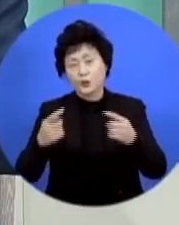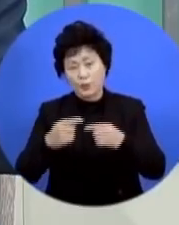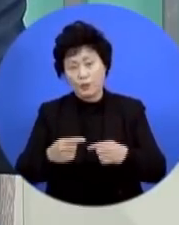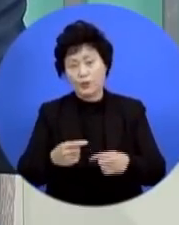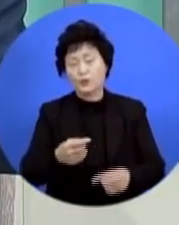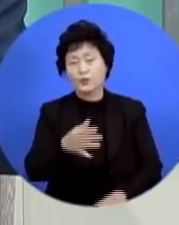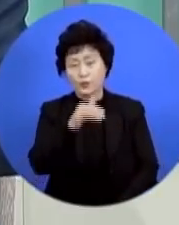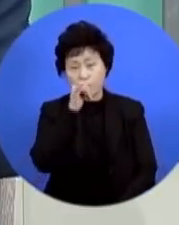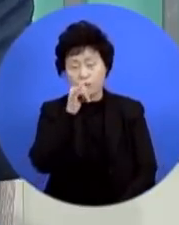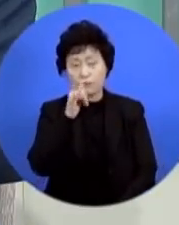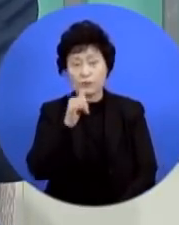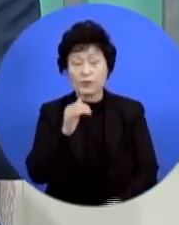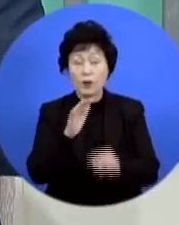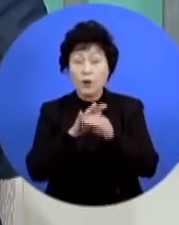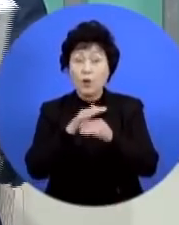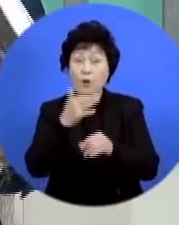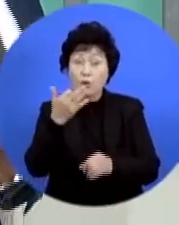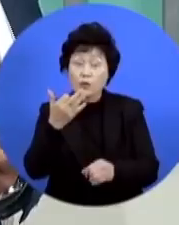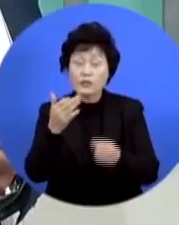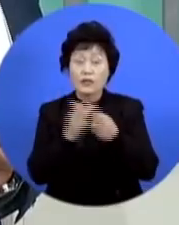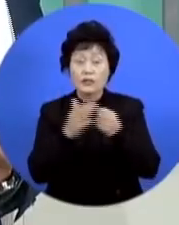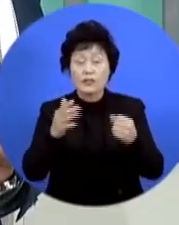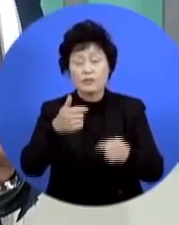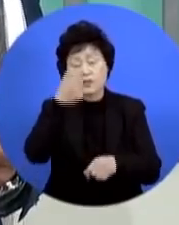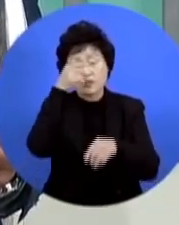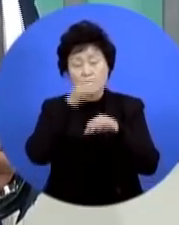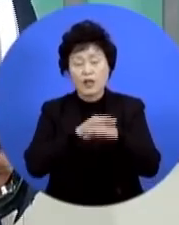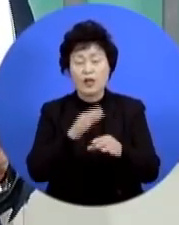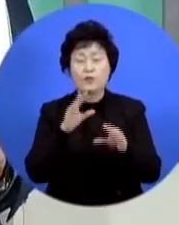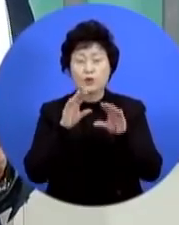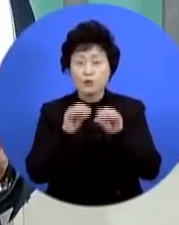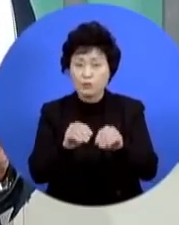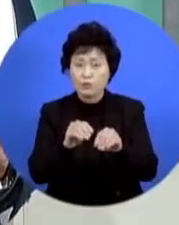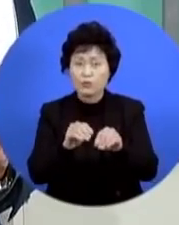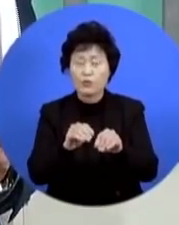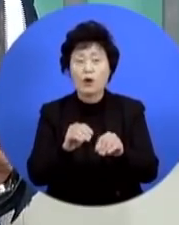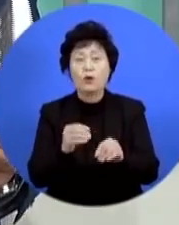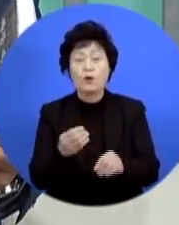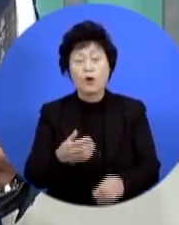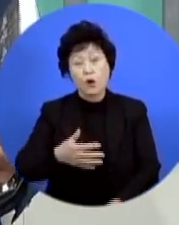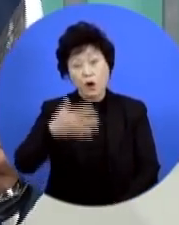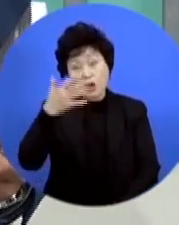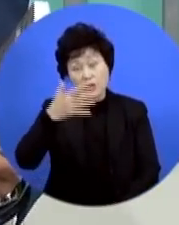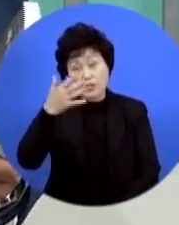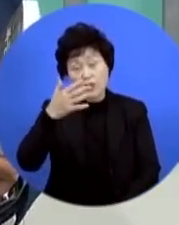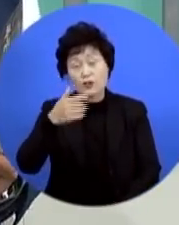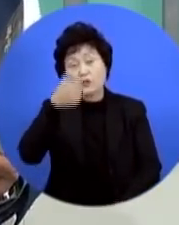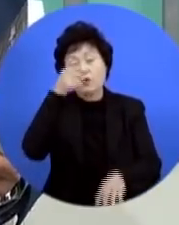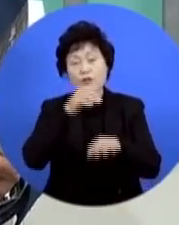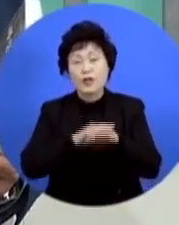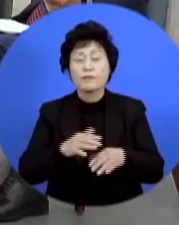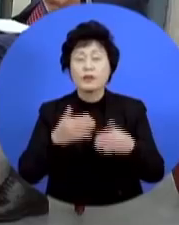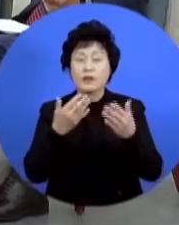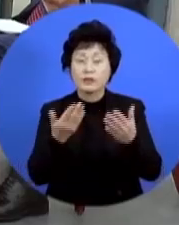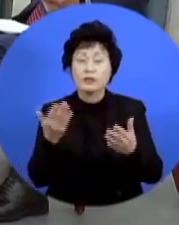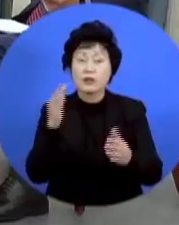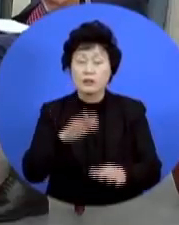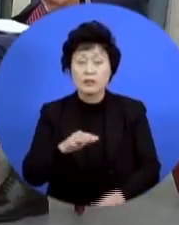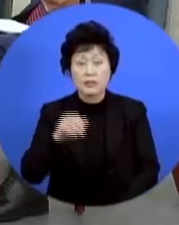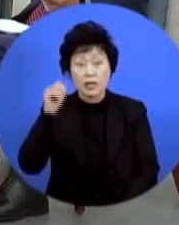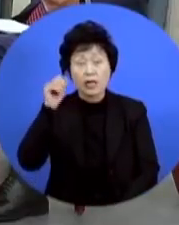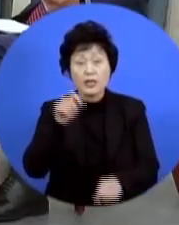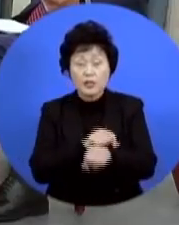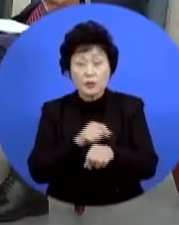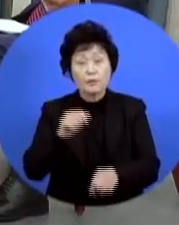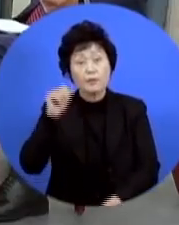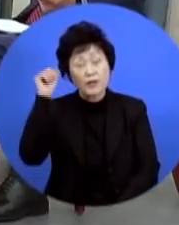예배가 중단되고 특세가 원래 40일이었다가 플러스 알파로 갔잖아요. 그게 거의 80일. 이제 지금은